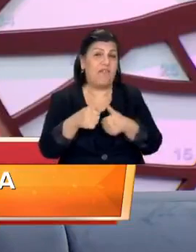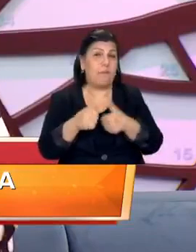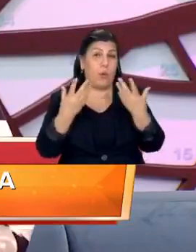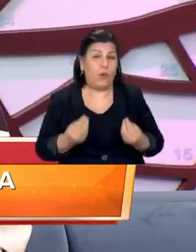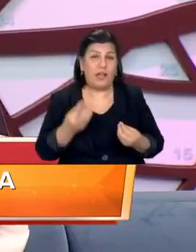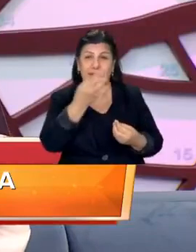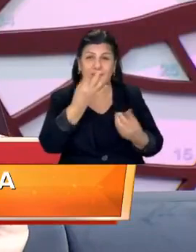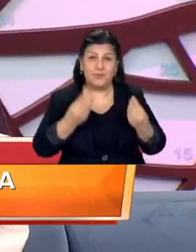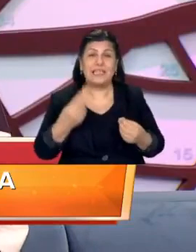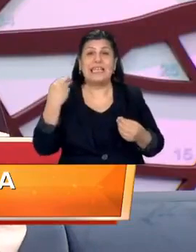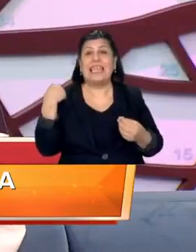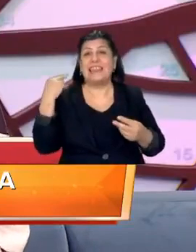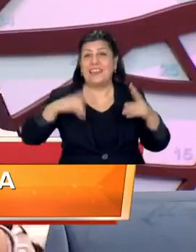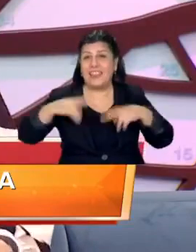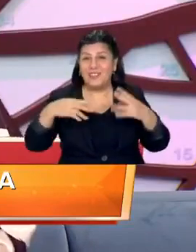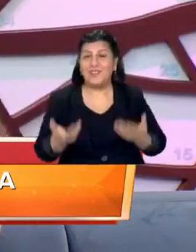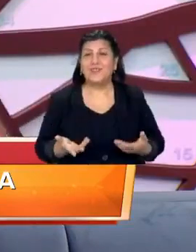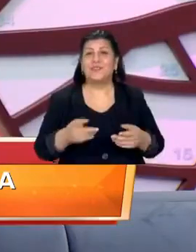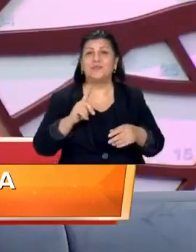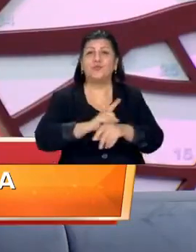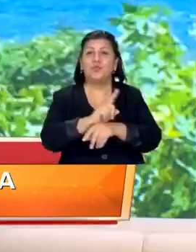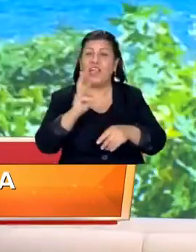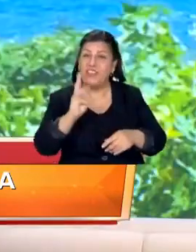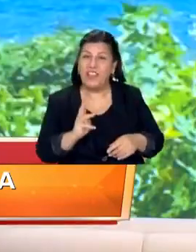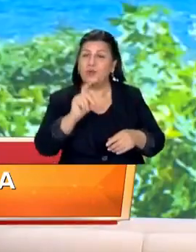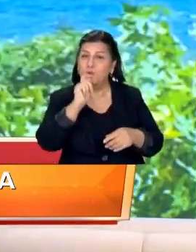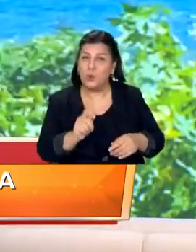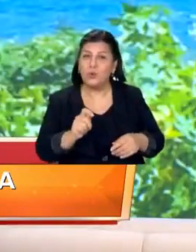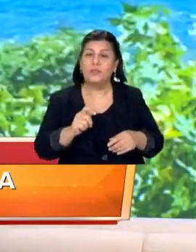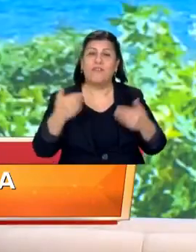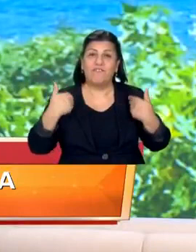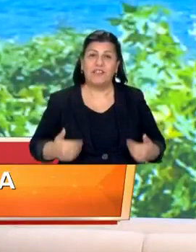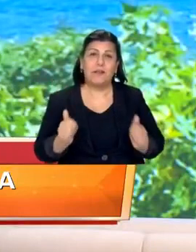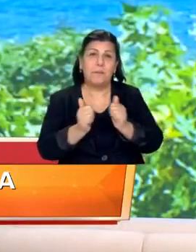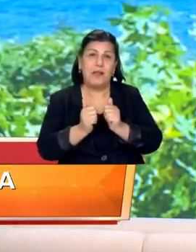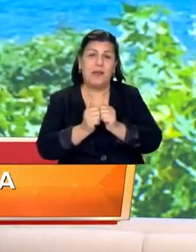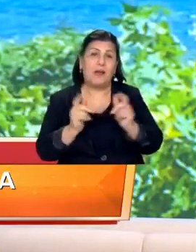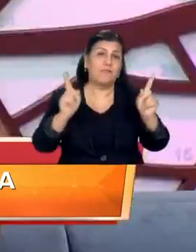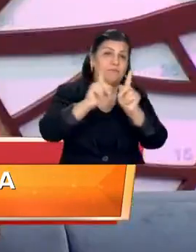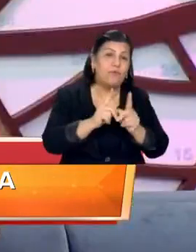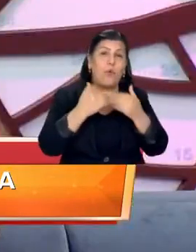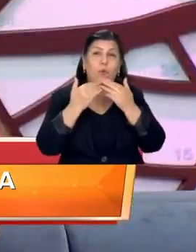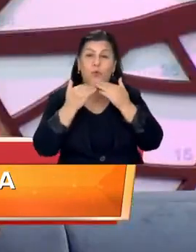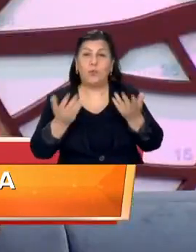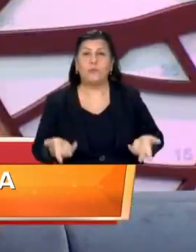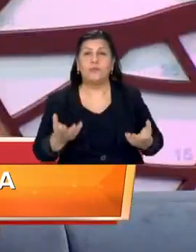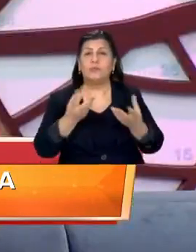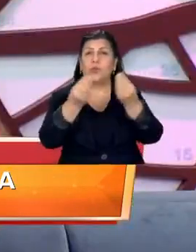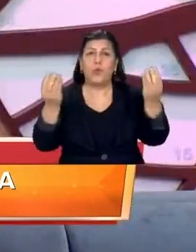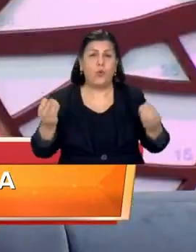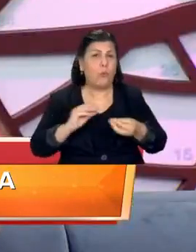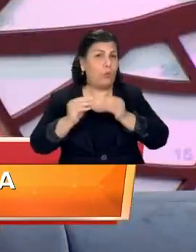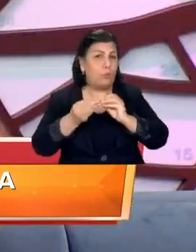evlenmek üzere olan yeni tanışan araya bu sürecin girmesi fiziki anlamda bir araya gelmemeleri ve